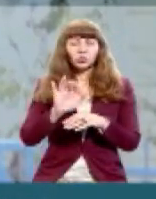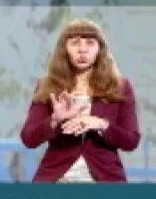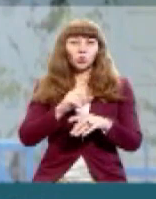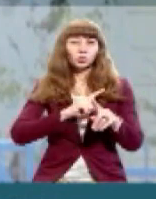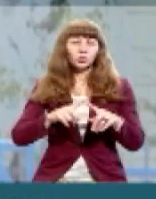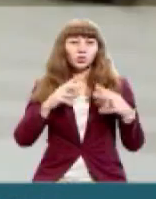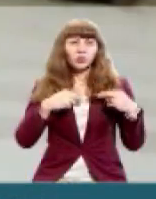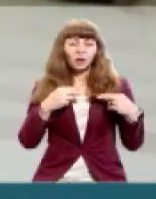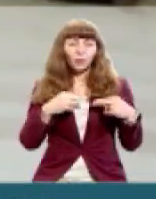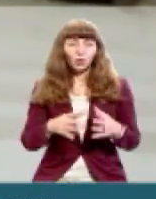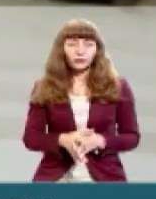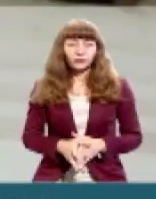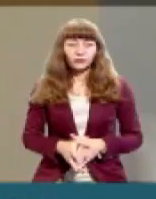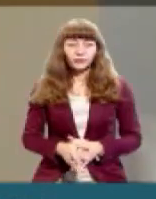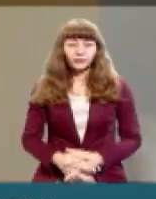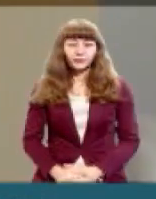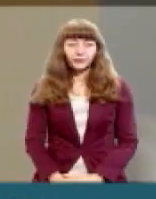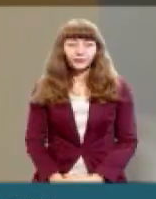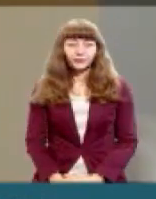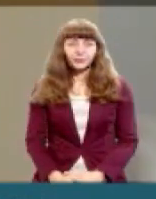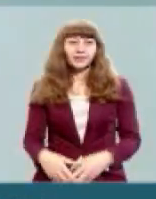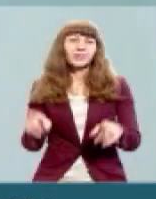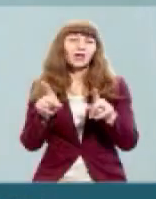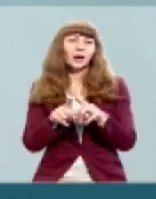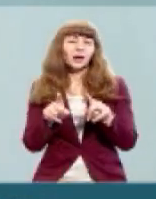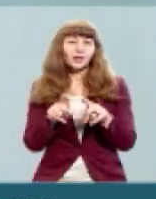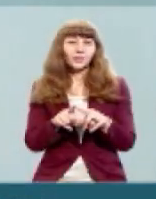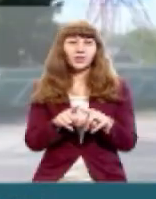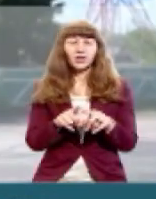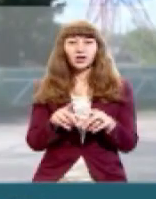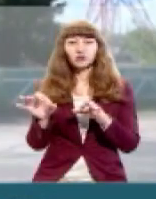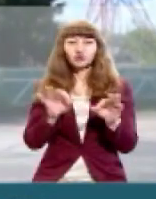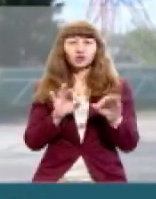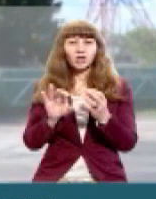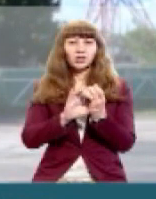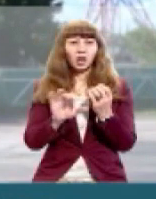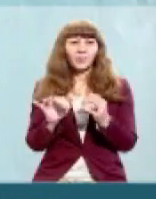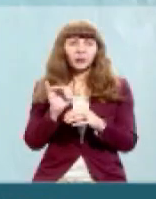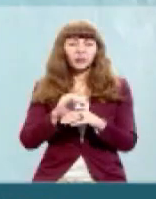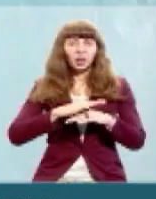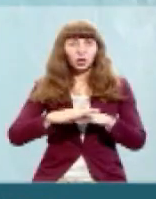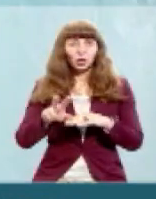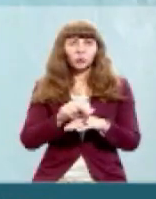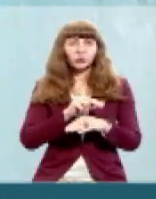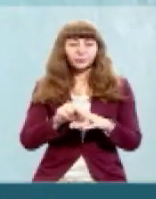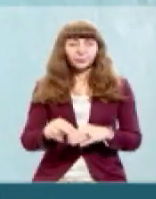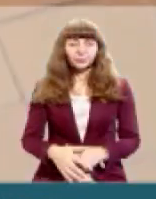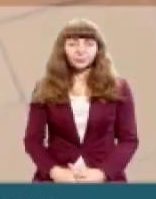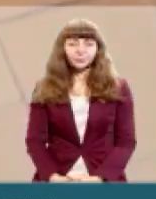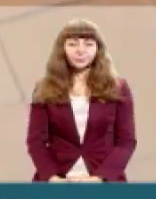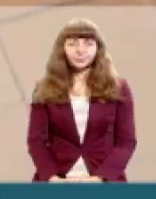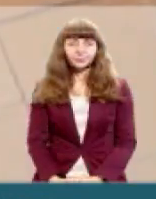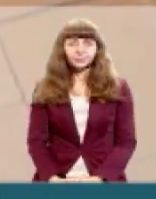жүргізіледі деді. Бұдан бөлек дәрігер жетіспеушілігін жою мәселесі де қарастырылған. Премьер-министр денсаулық сақтау министеріне ұлттық